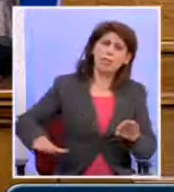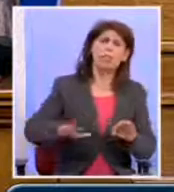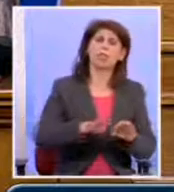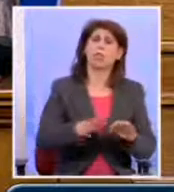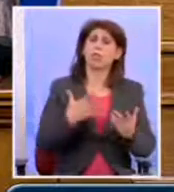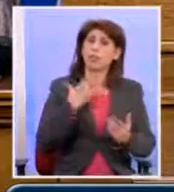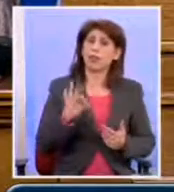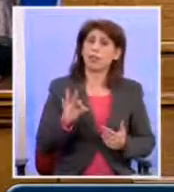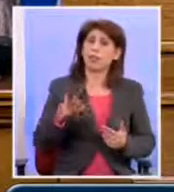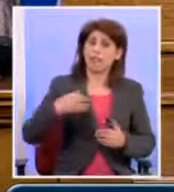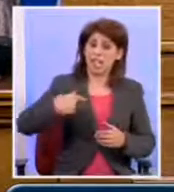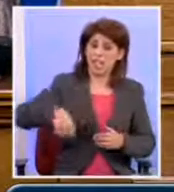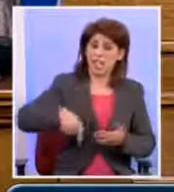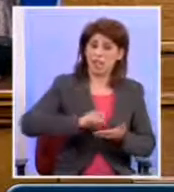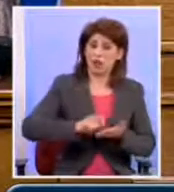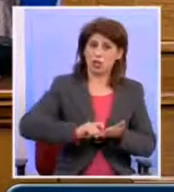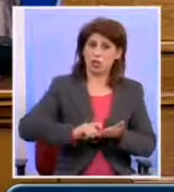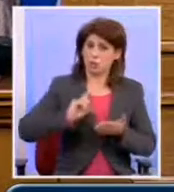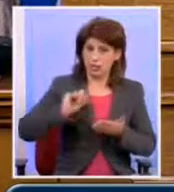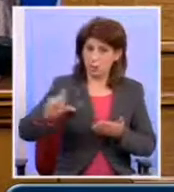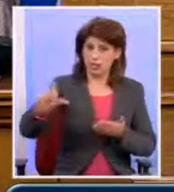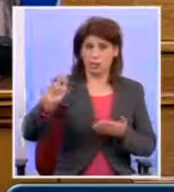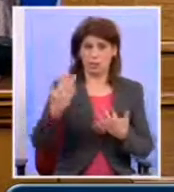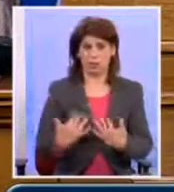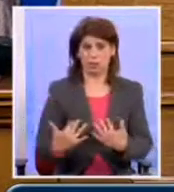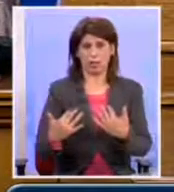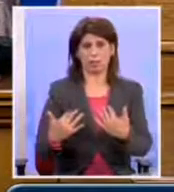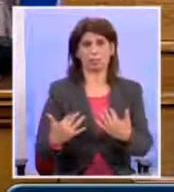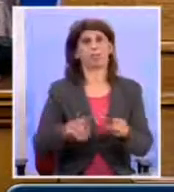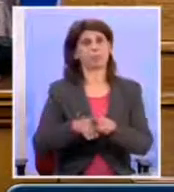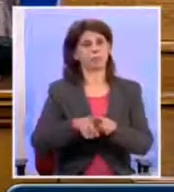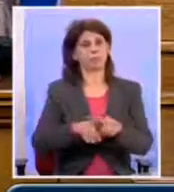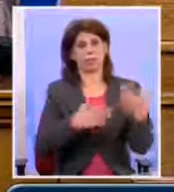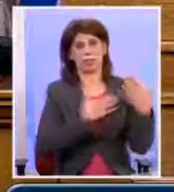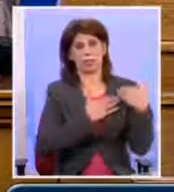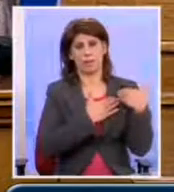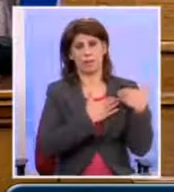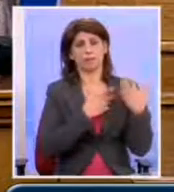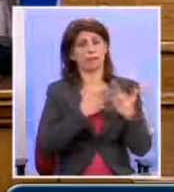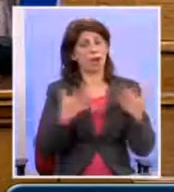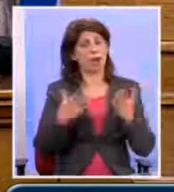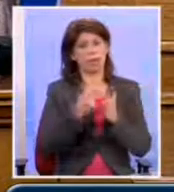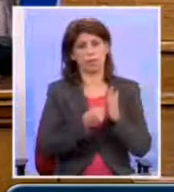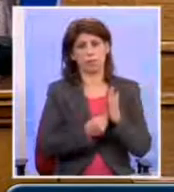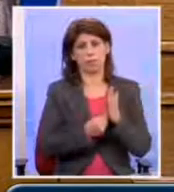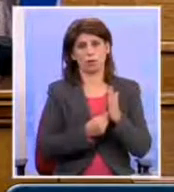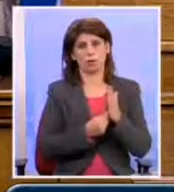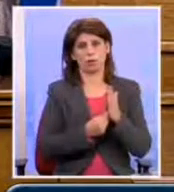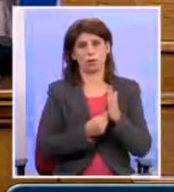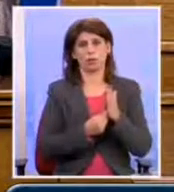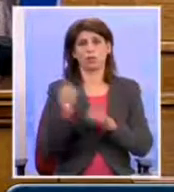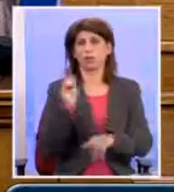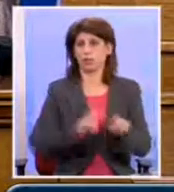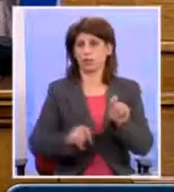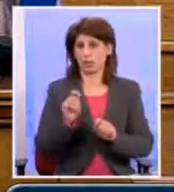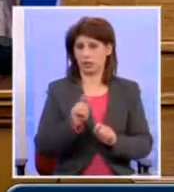γεγονός δηλαδή ότι οι δικογραφίες οι οποίες έχουν διαβιβαστεί στη Βουλή αφορούν ευθύνες σε μεγάλο βαθμό για την